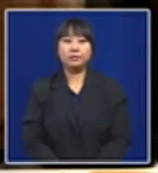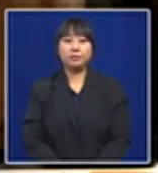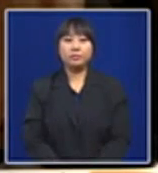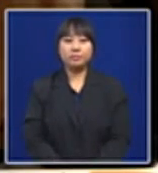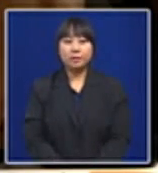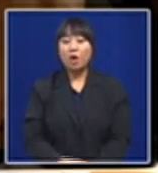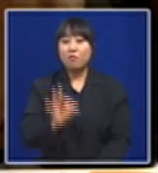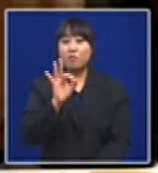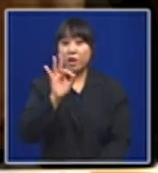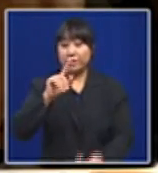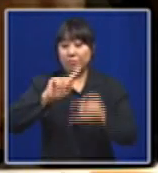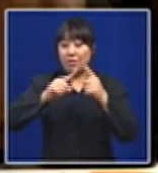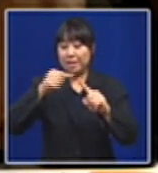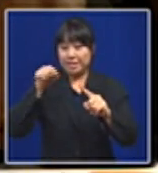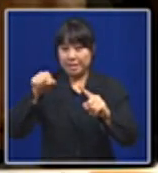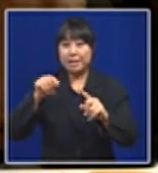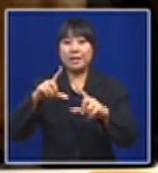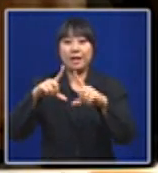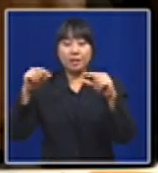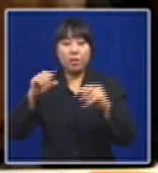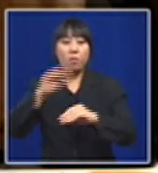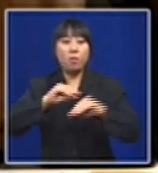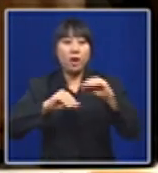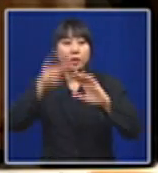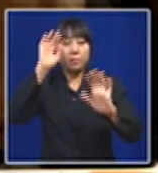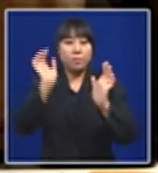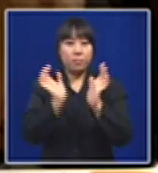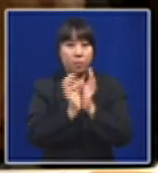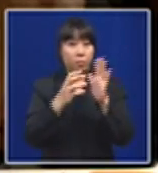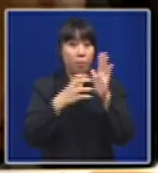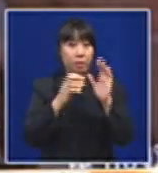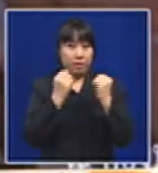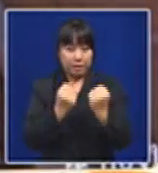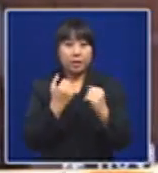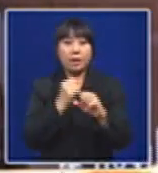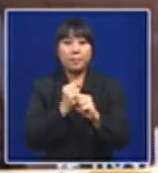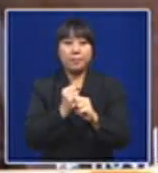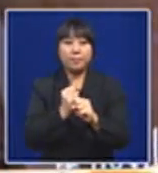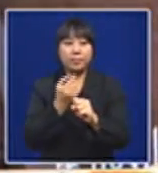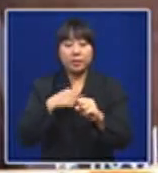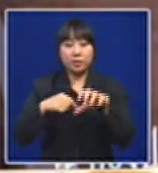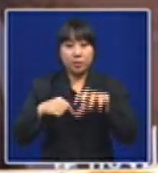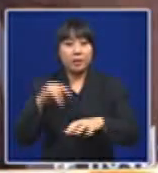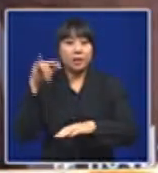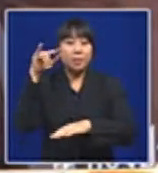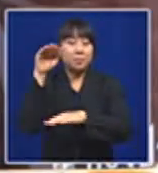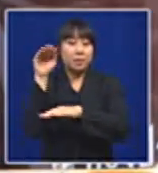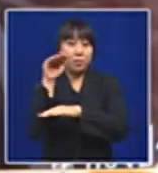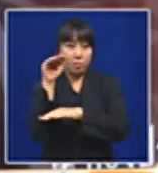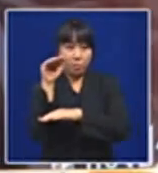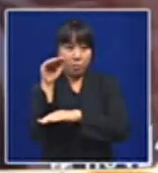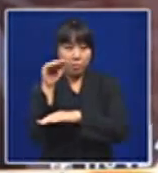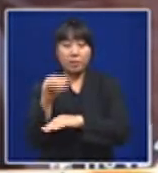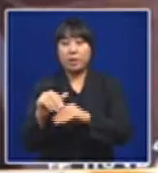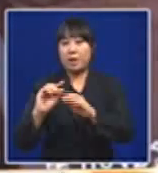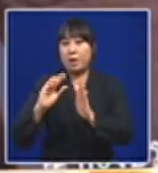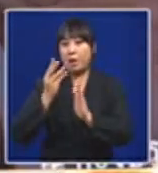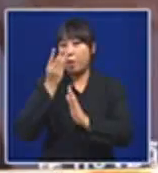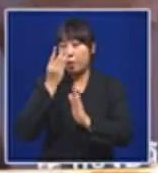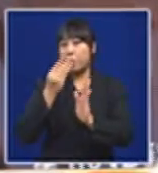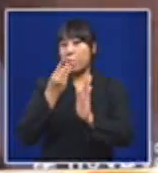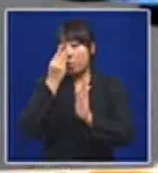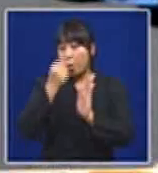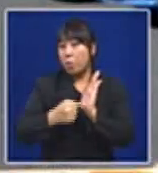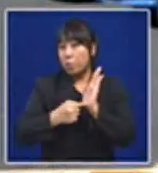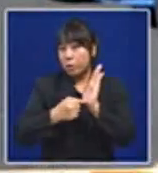Friendly Taxi เป็นโครงการที่ตำรวจภูธรภาค1ดำเนินการในขณะนี้ใช้พื้นที่สนามบินสุวรรณภูมินำร่องตามแนวท